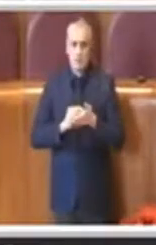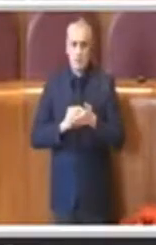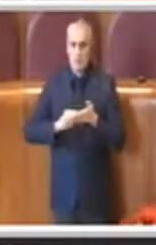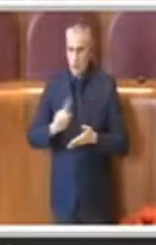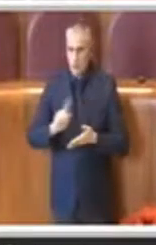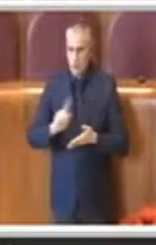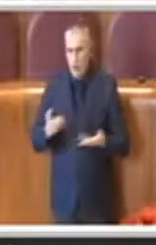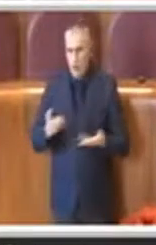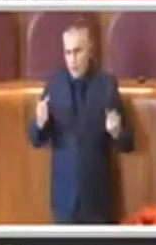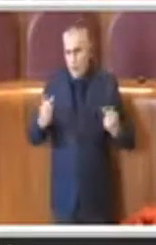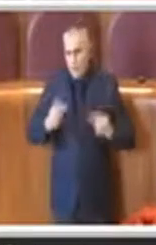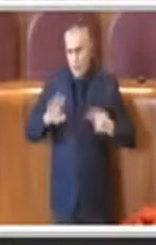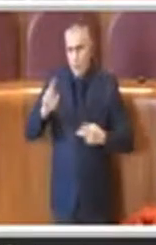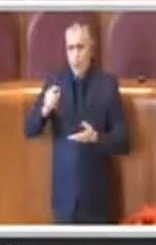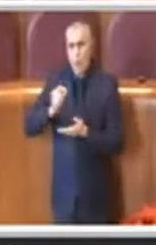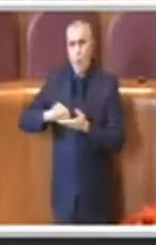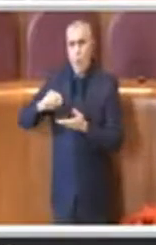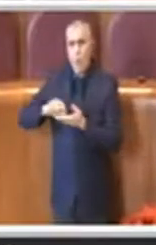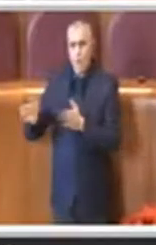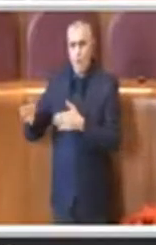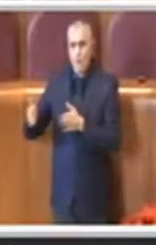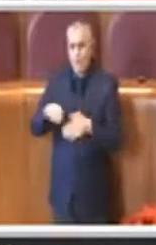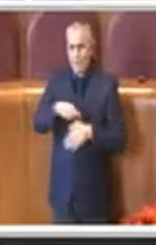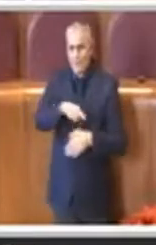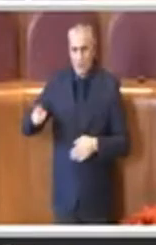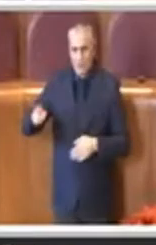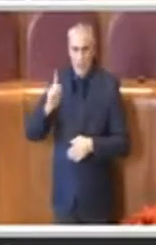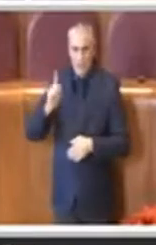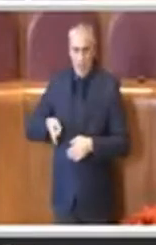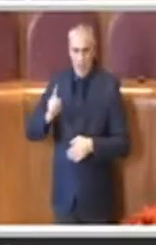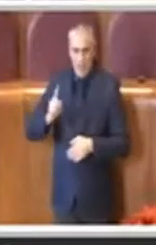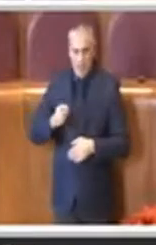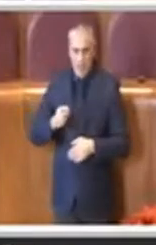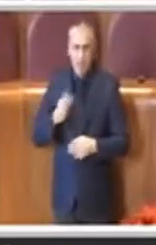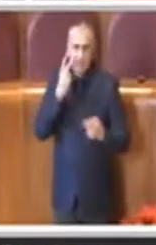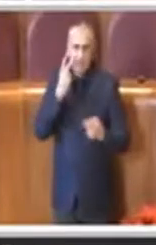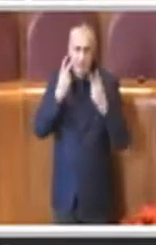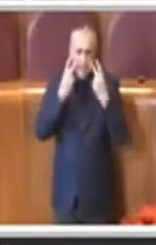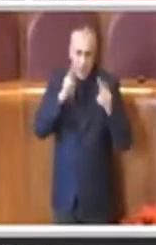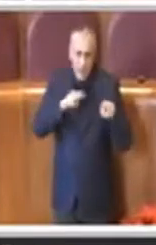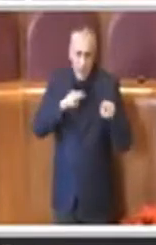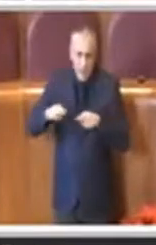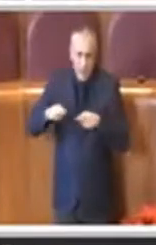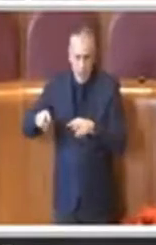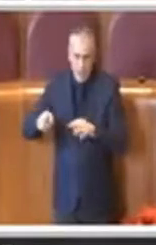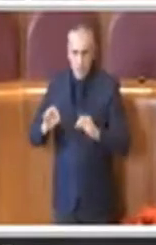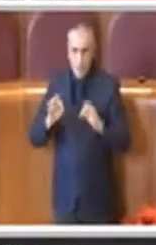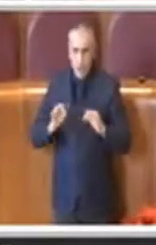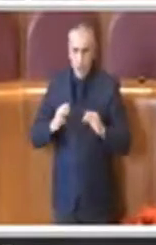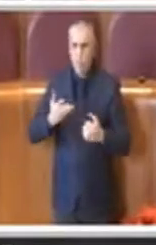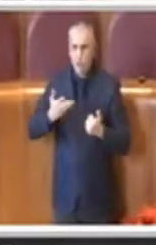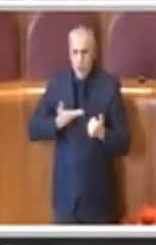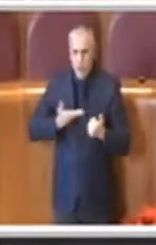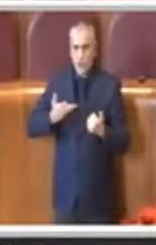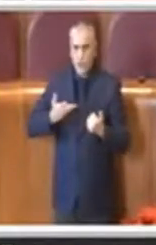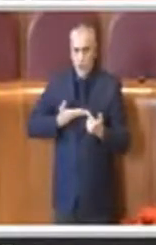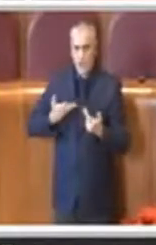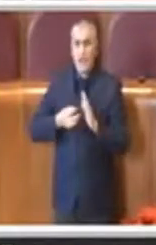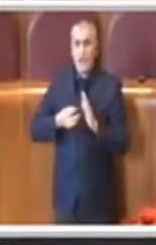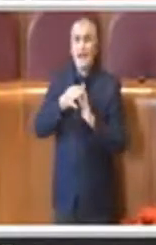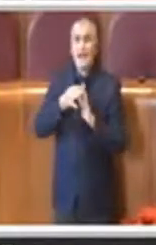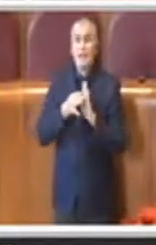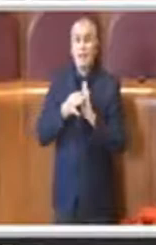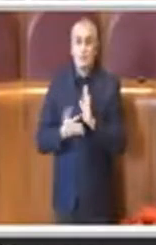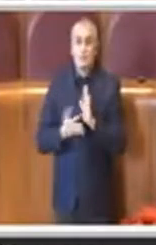momento in cui gli uffici devono verificare che sussistano i requisiti,